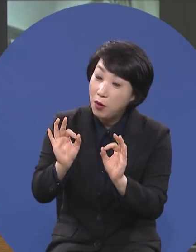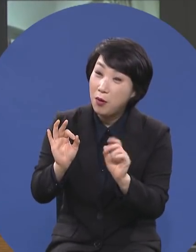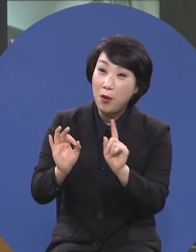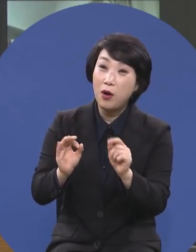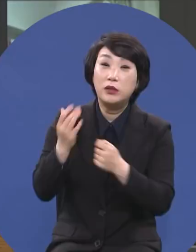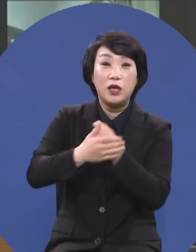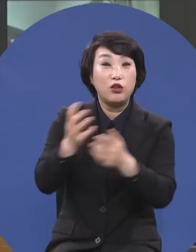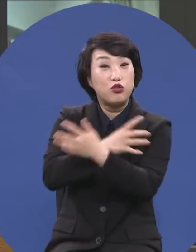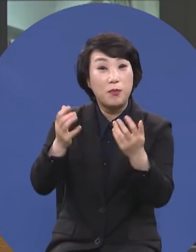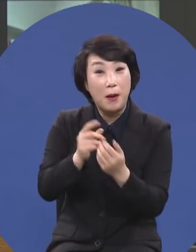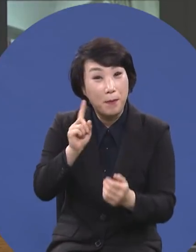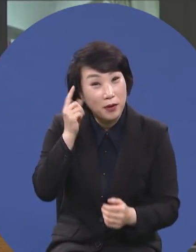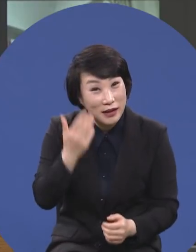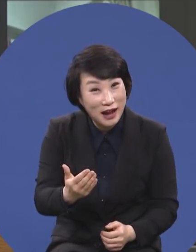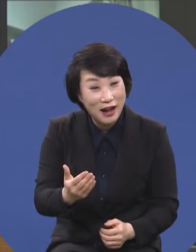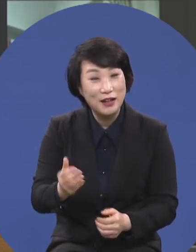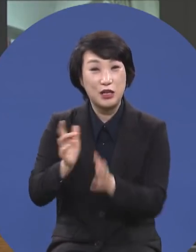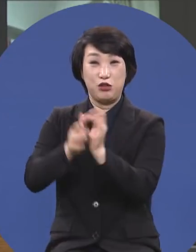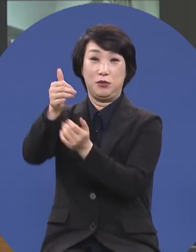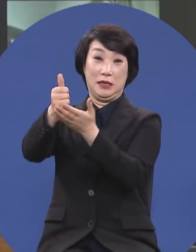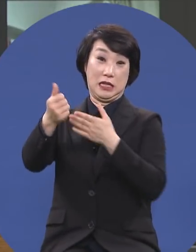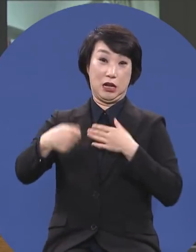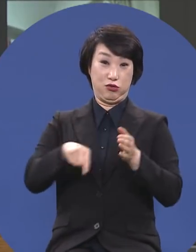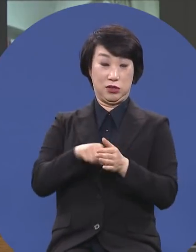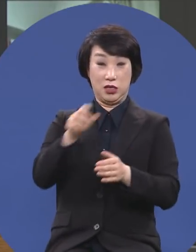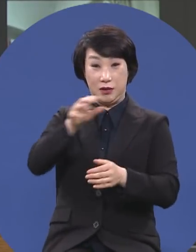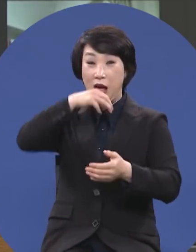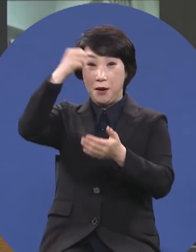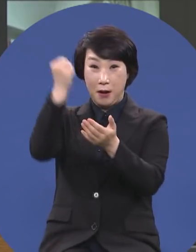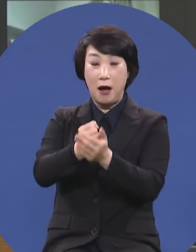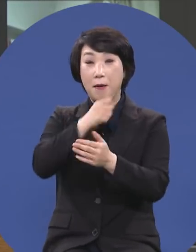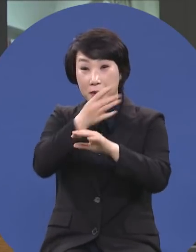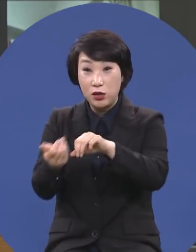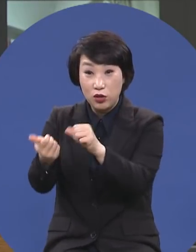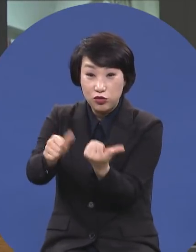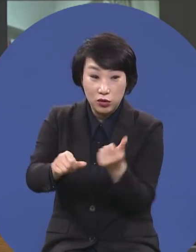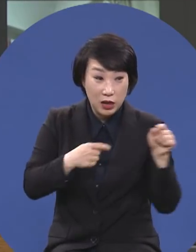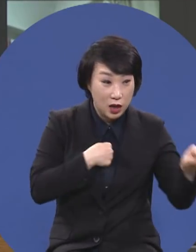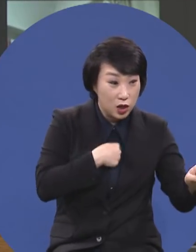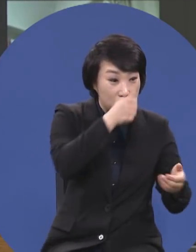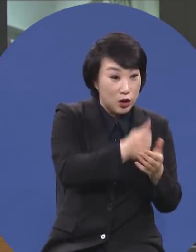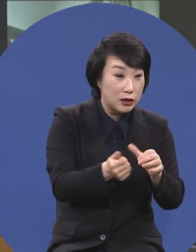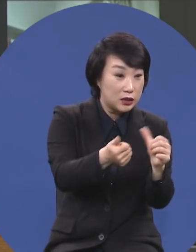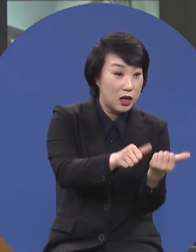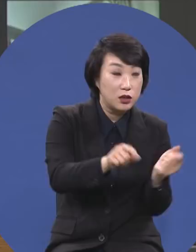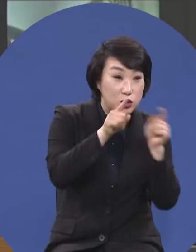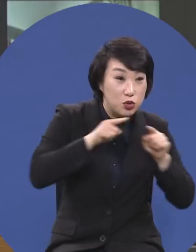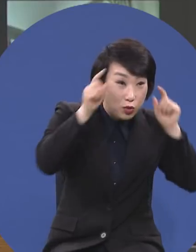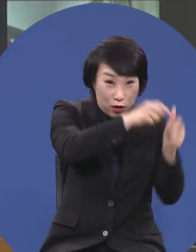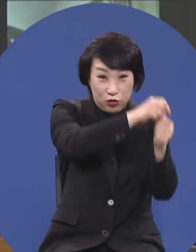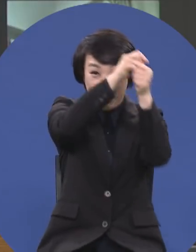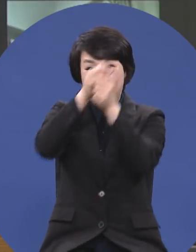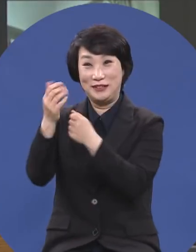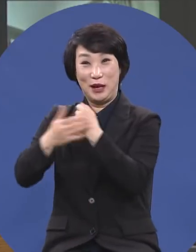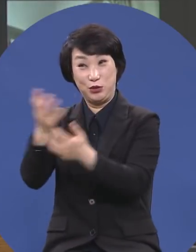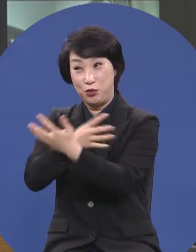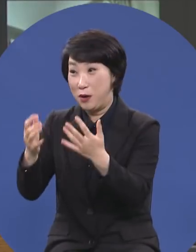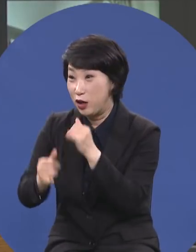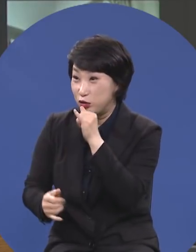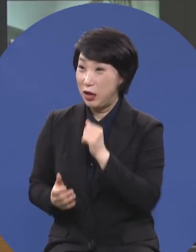은혜가 충만하냐? 그는 나 위해서 피 흘려 죽으시고 나를 죄와 사망과 지옥에서 구원하신 은혜가